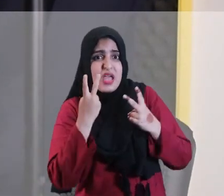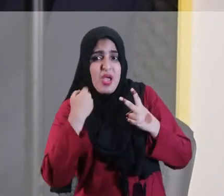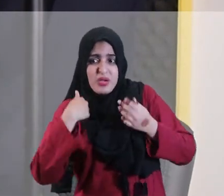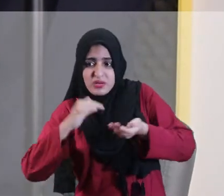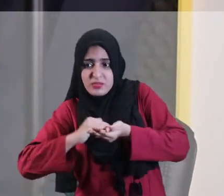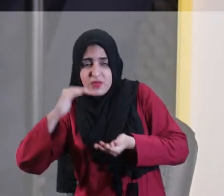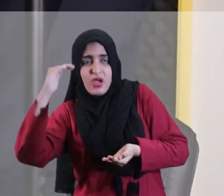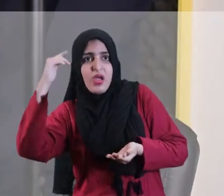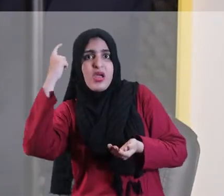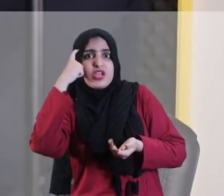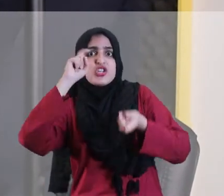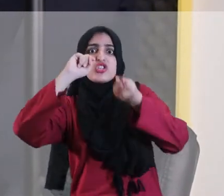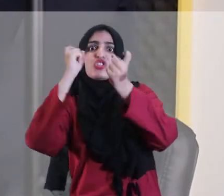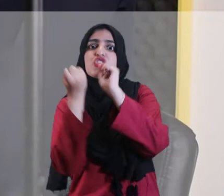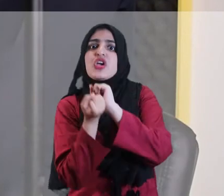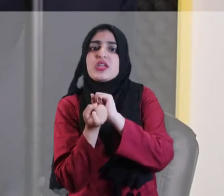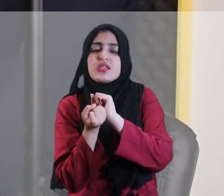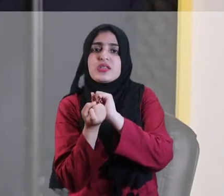वेयर